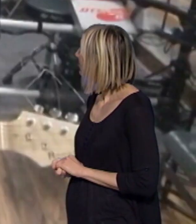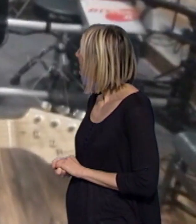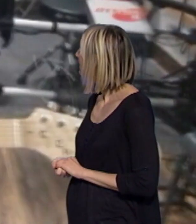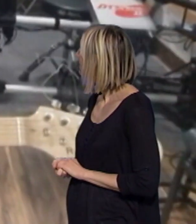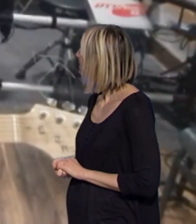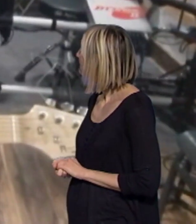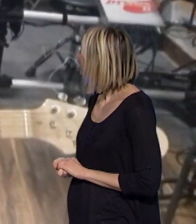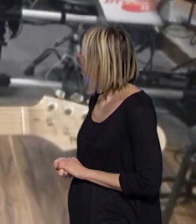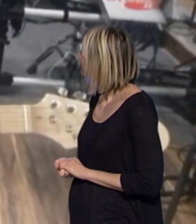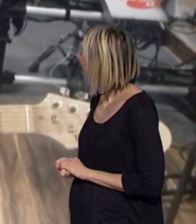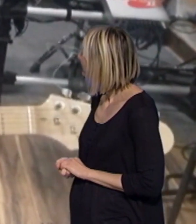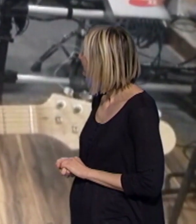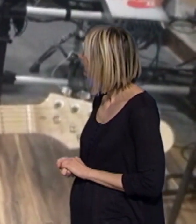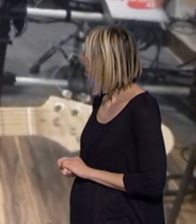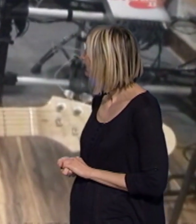G,